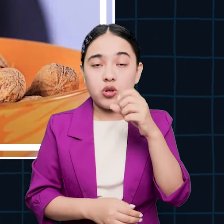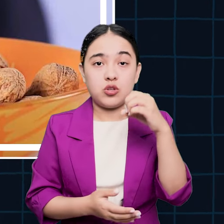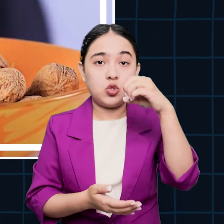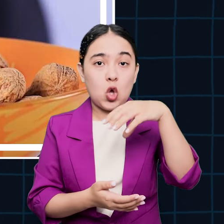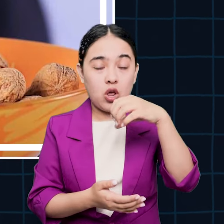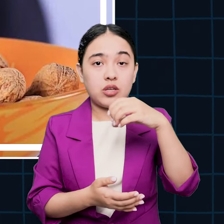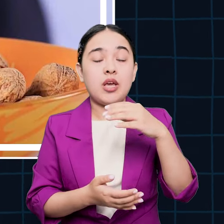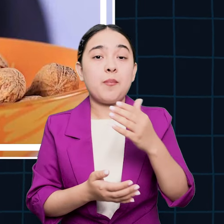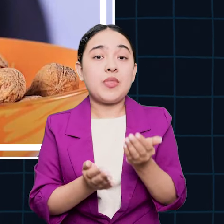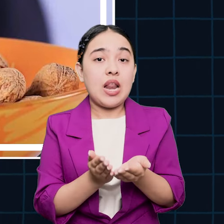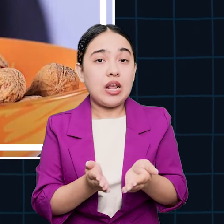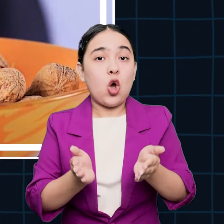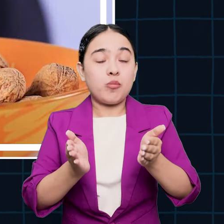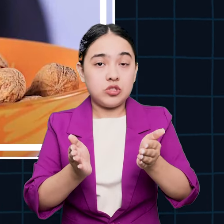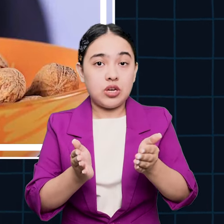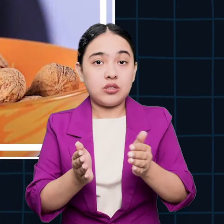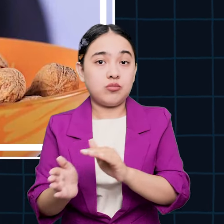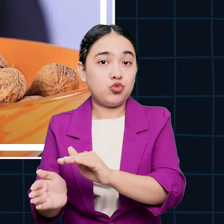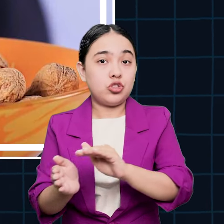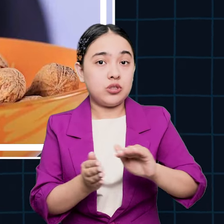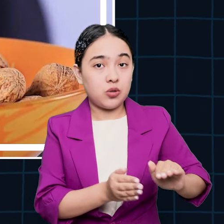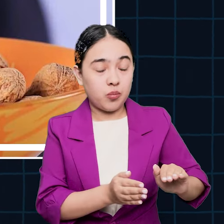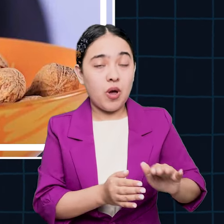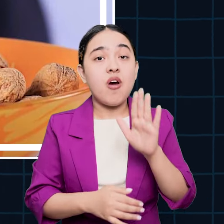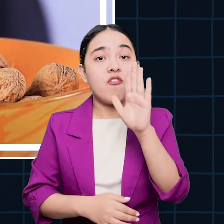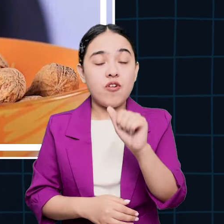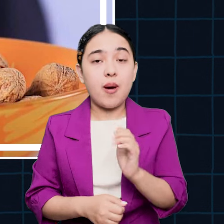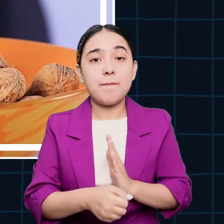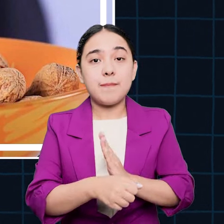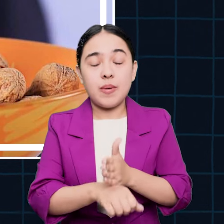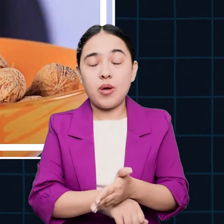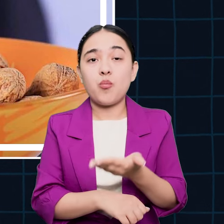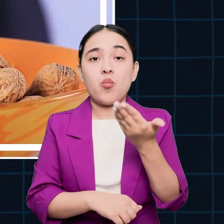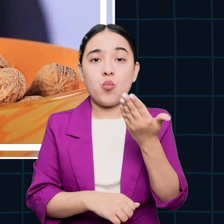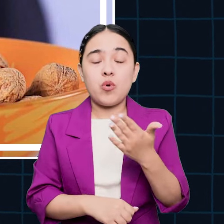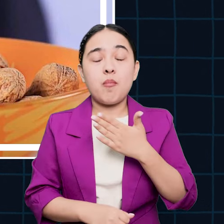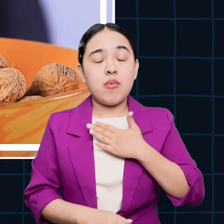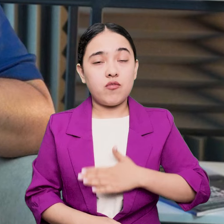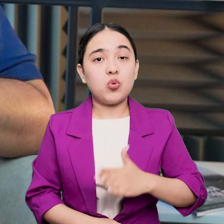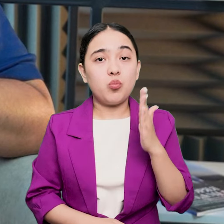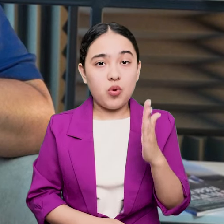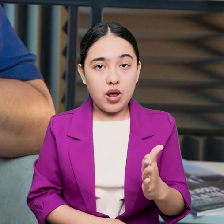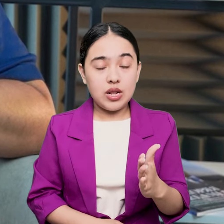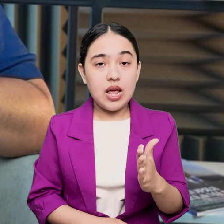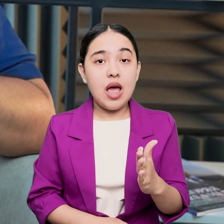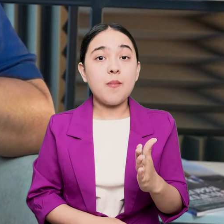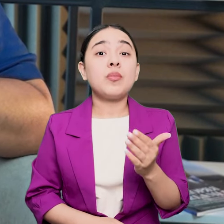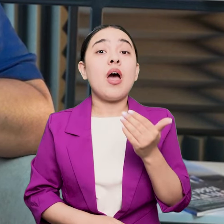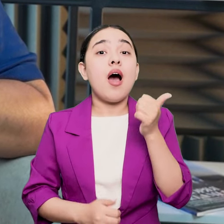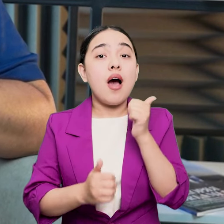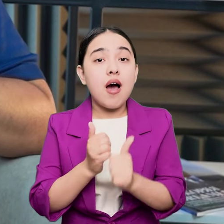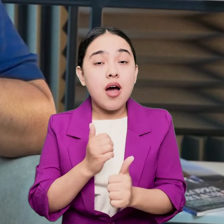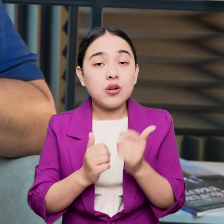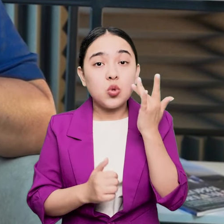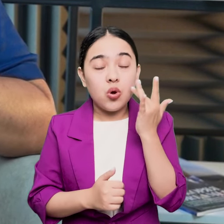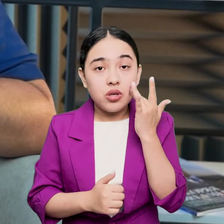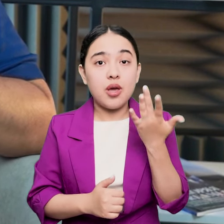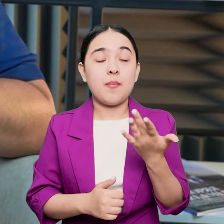solingan, demak, likopchalarni chetga olib qo'yadi va mehmonlar bundan mamnun bo'lishadi. Ya'ni har doim